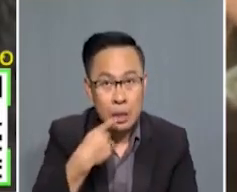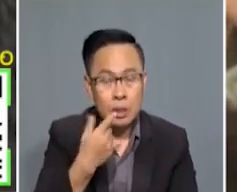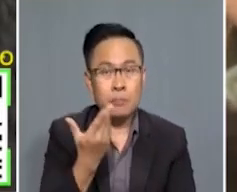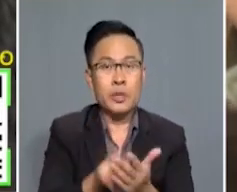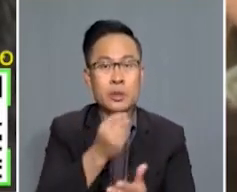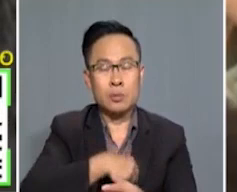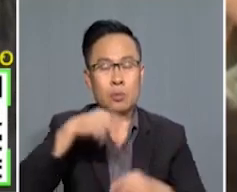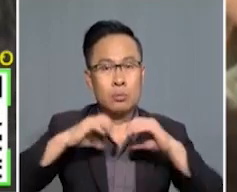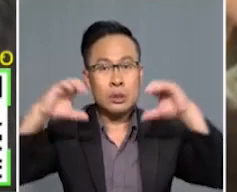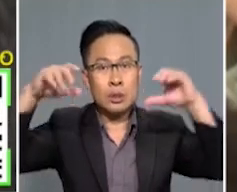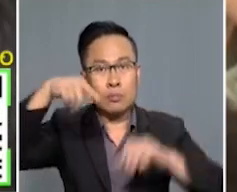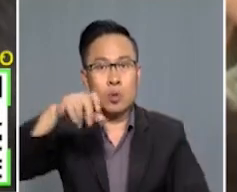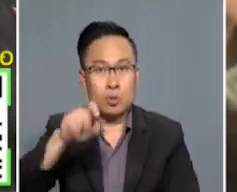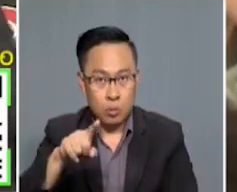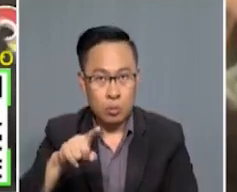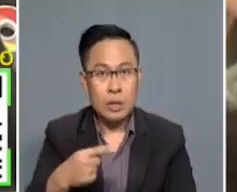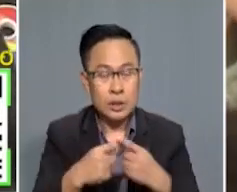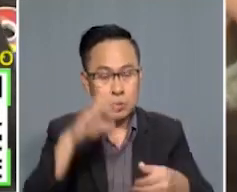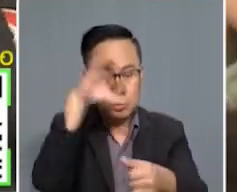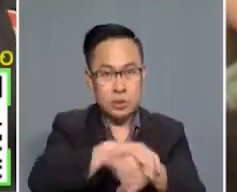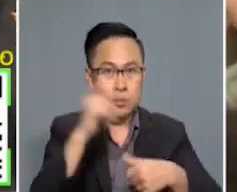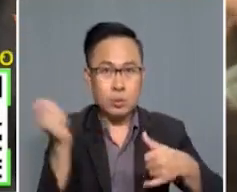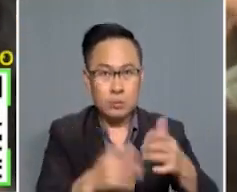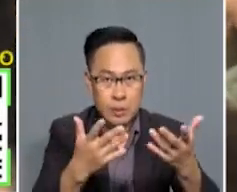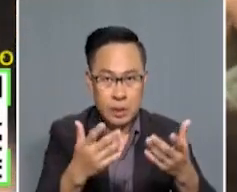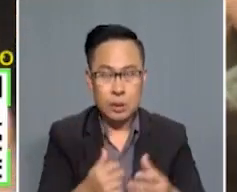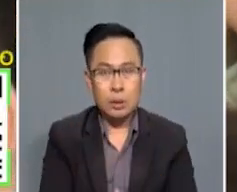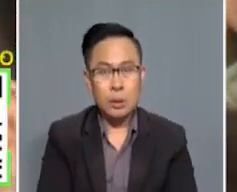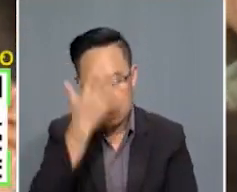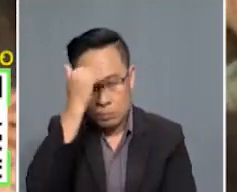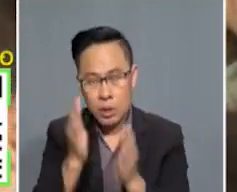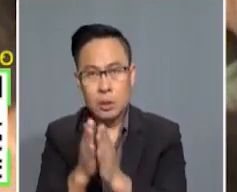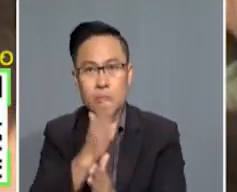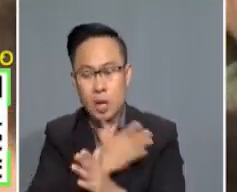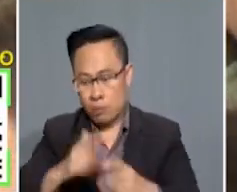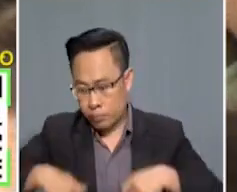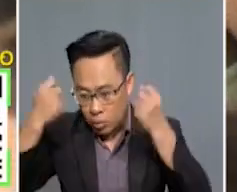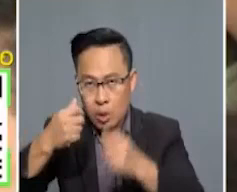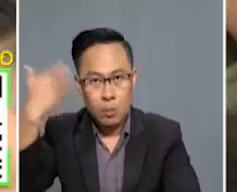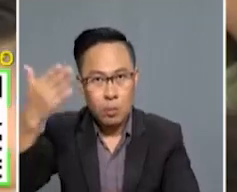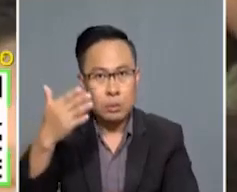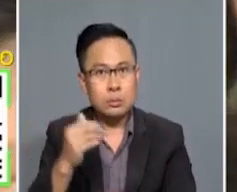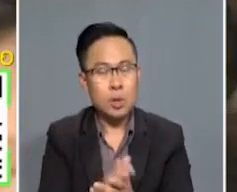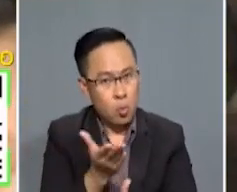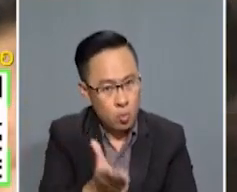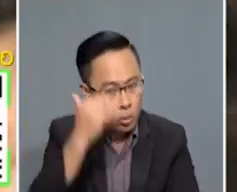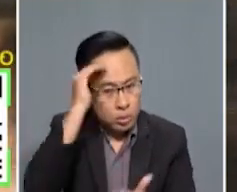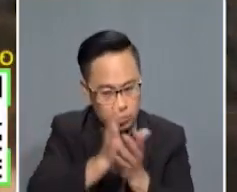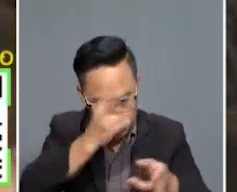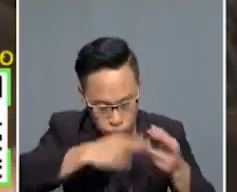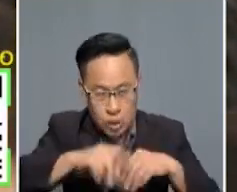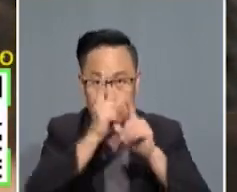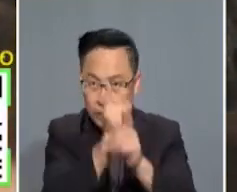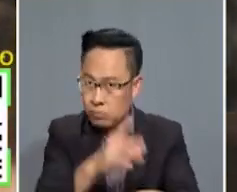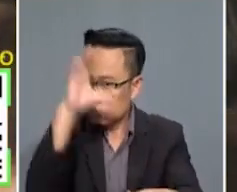าร้องกล่าวโทษว่าให้กองปราบดำเนินคดีสืบสวนให้ถึงถึงทุกคนที่รับเงินทอนจากพระไปเนี่ย